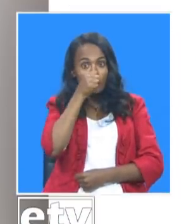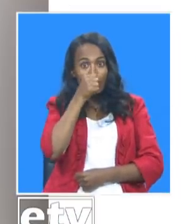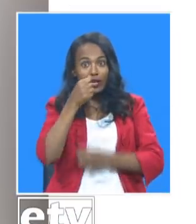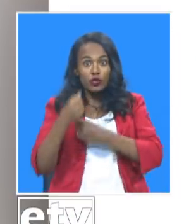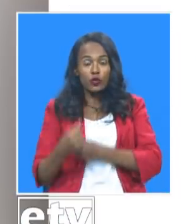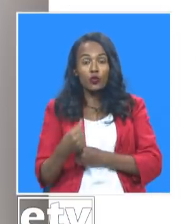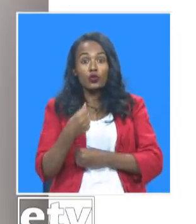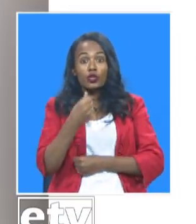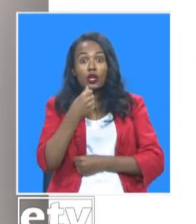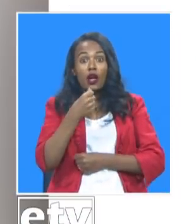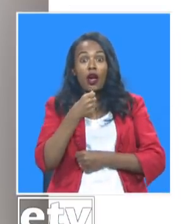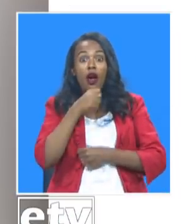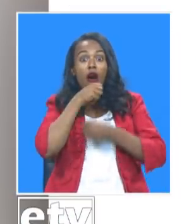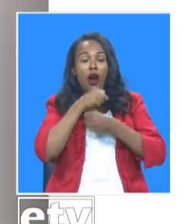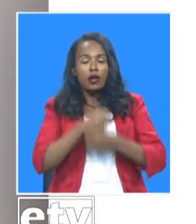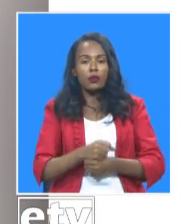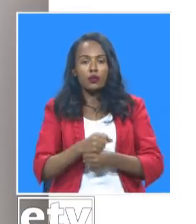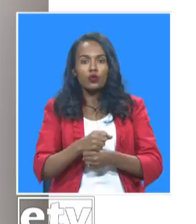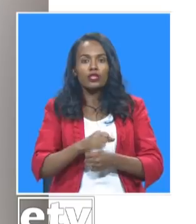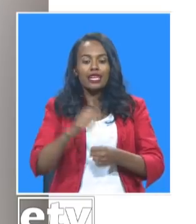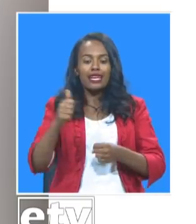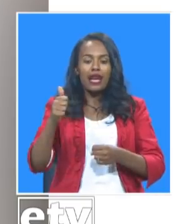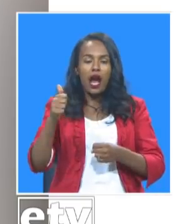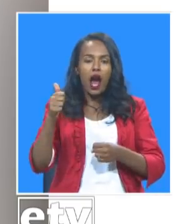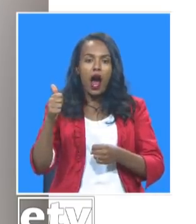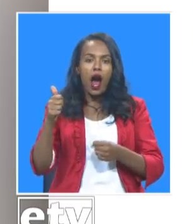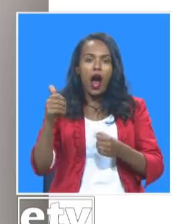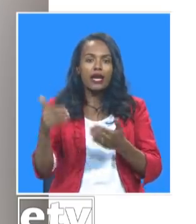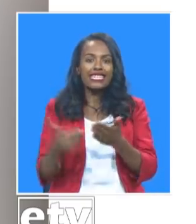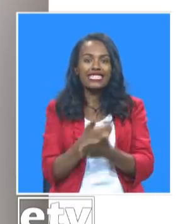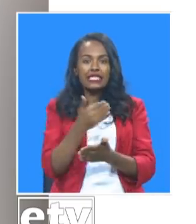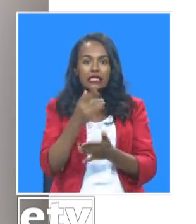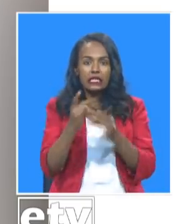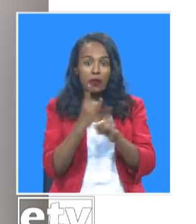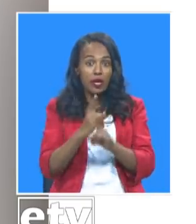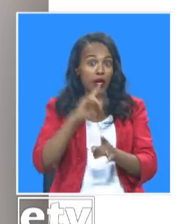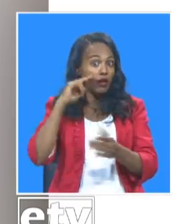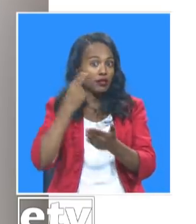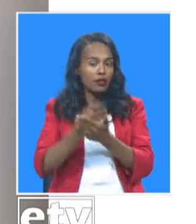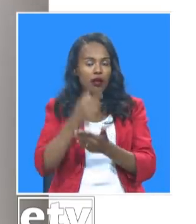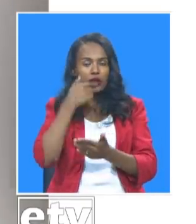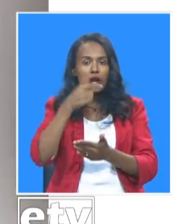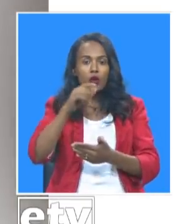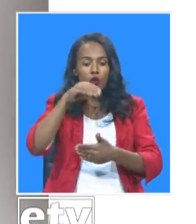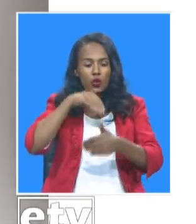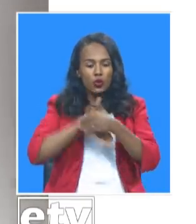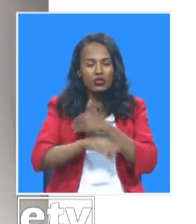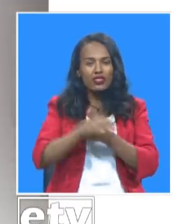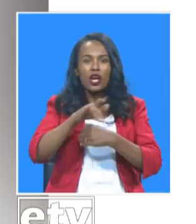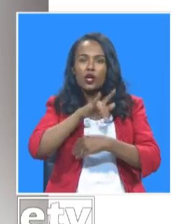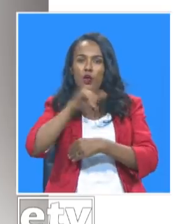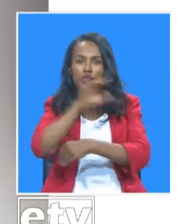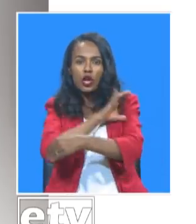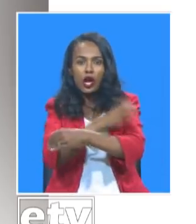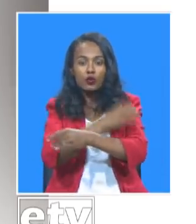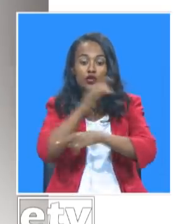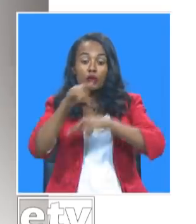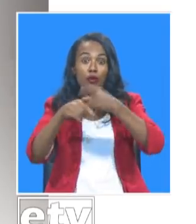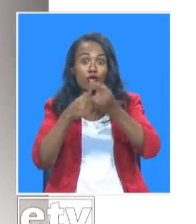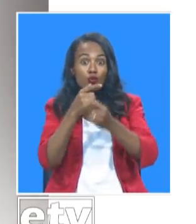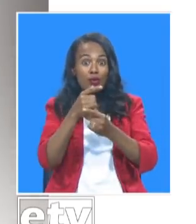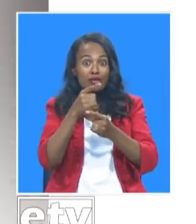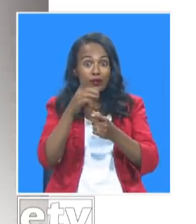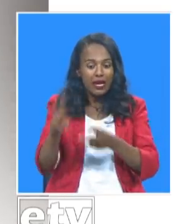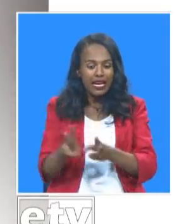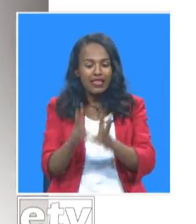አርበኞች ማህበር አባላት ለአዲስ ዘመን ጋዜጣ በሰጡት ቃለ መጠይቅ በአባይ ጉዳይ አንዳንድ የውጭና የውስጥ ኃይሎች የሄዱበት ያለው መንገድ